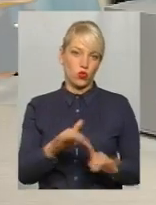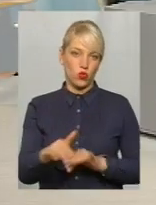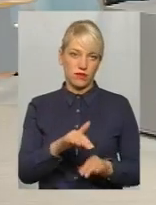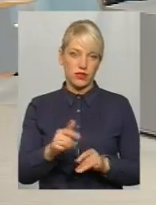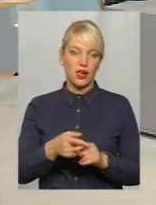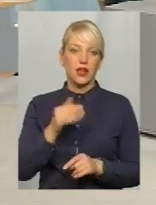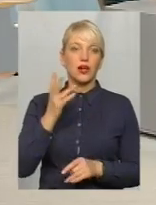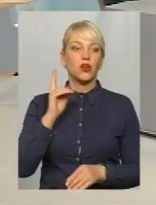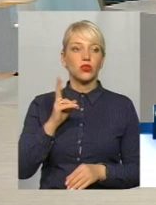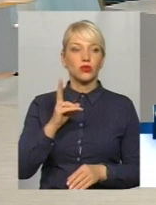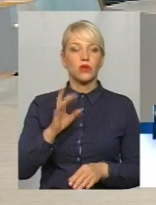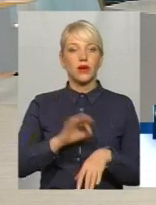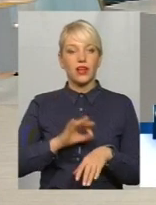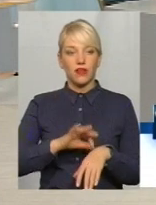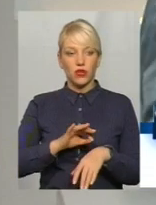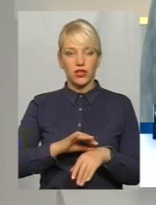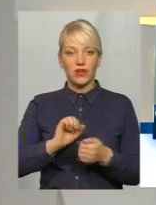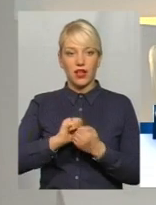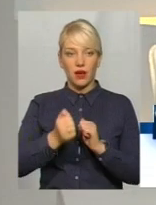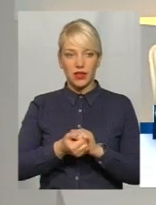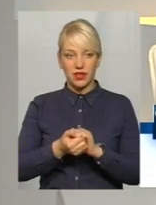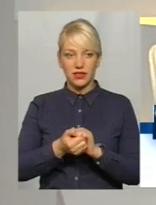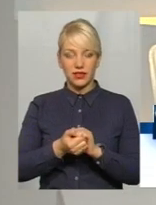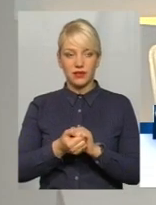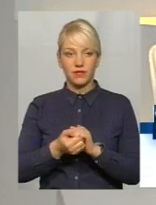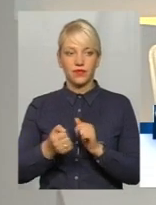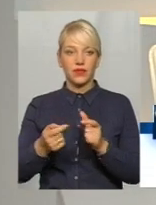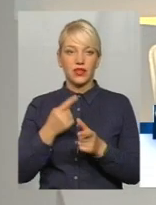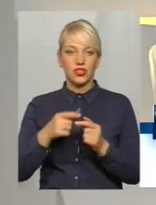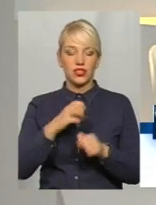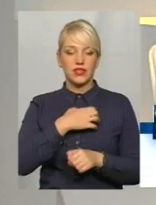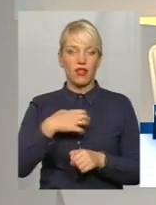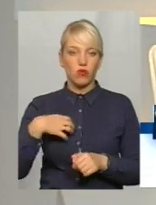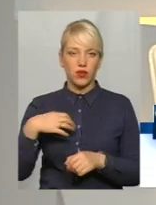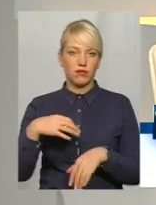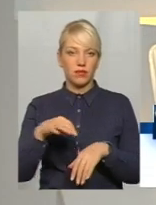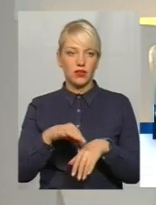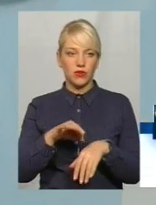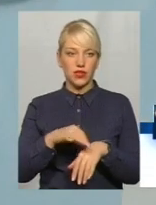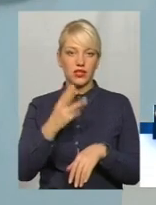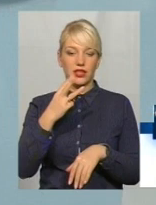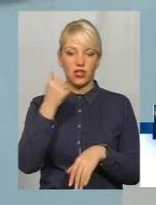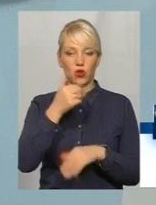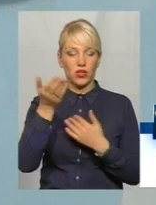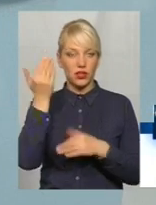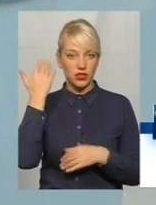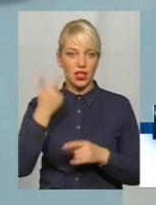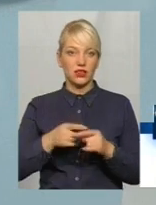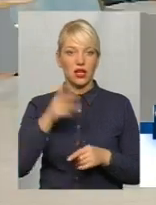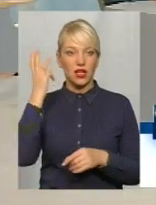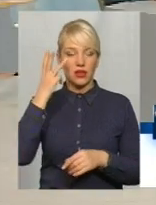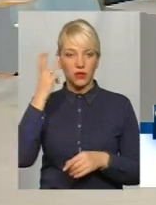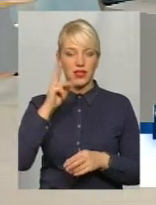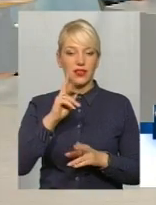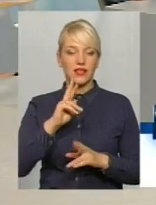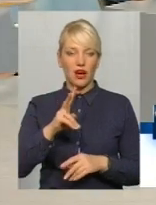що перехворів, скажімо, Кам'янець чи там Славута перехворіли три роки тому. Хмельницький, як